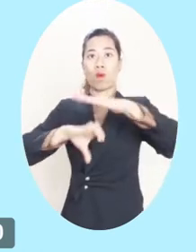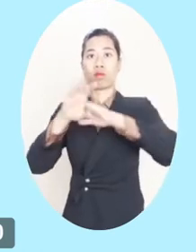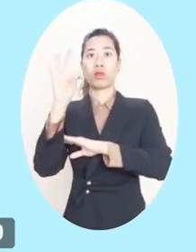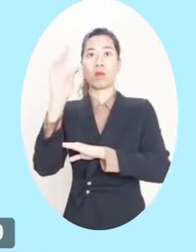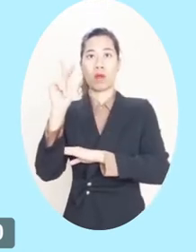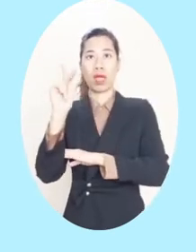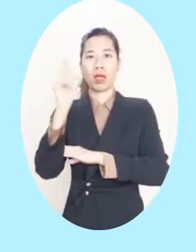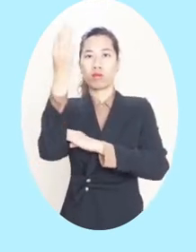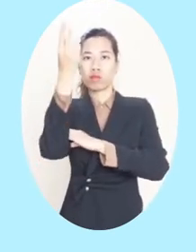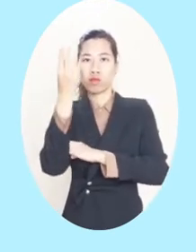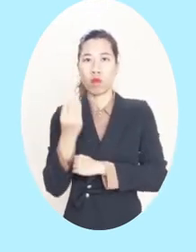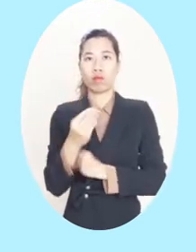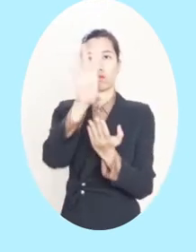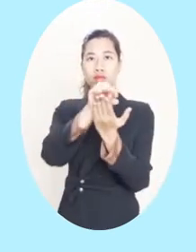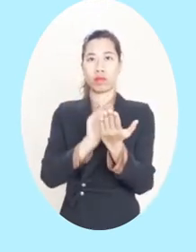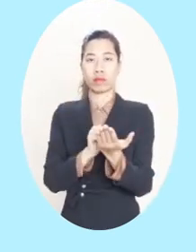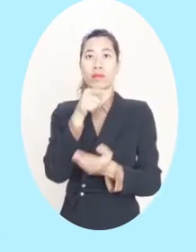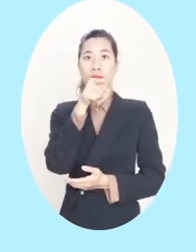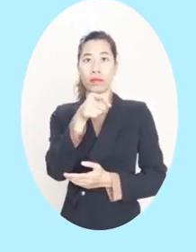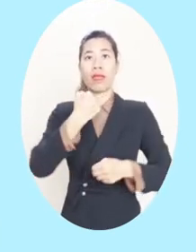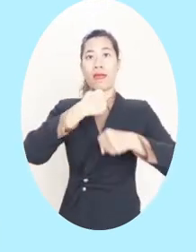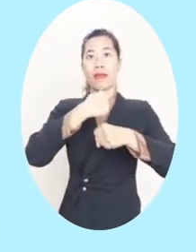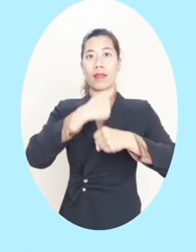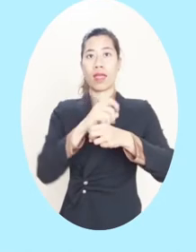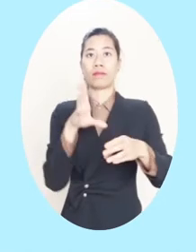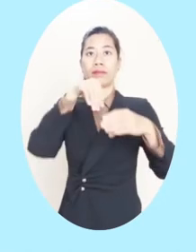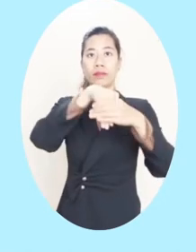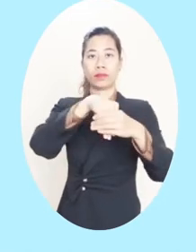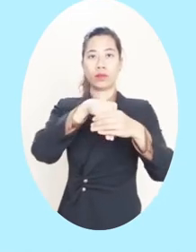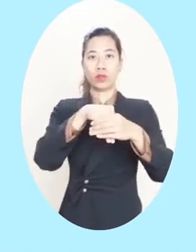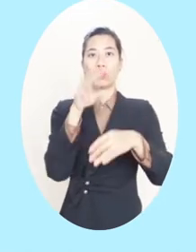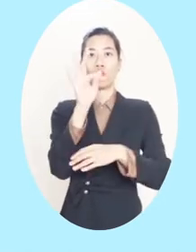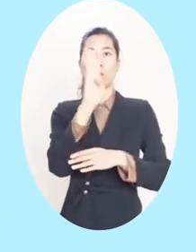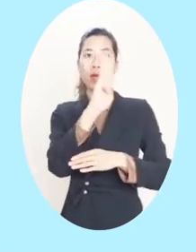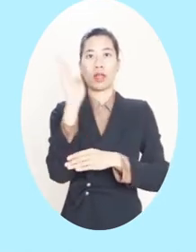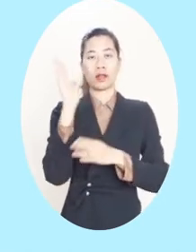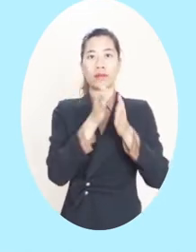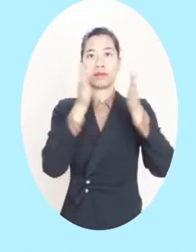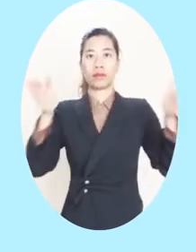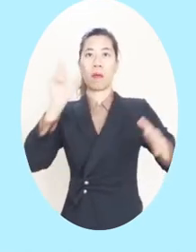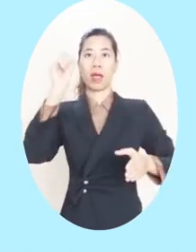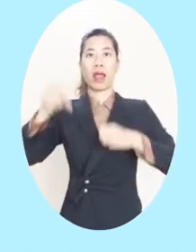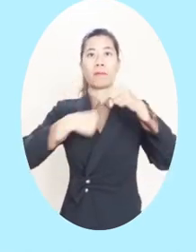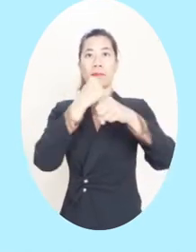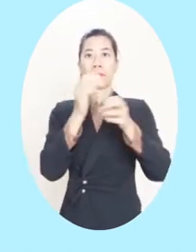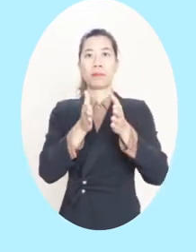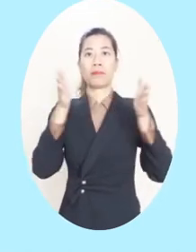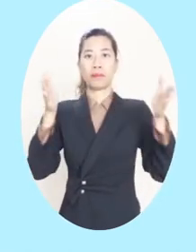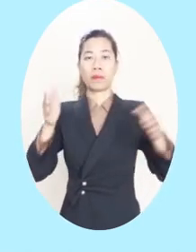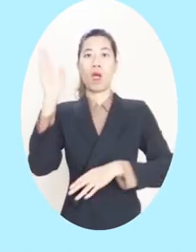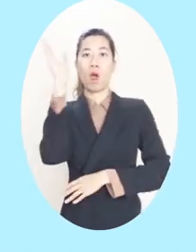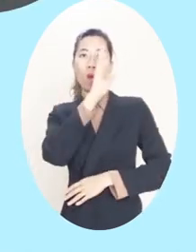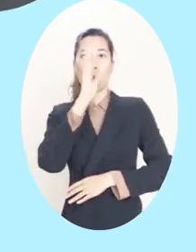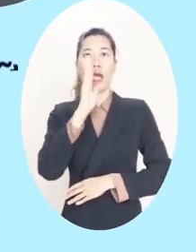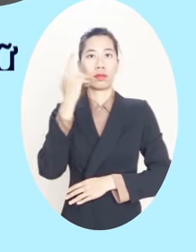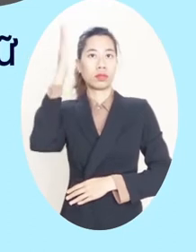năm 2020 của Tổng cục Thống kê, thì tỷ lệ tham gia lực lượng lao động trung bình giai đoạn 2010-2020 của lao